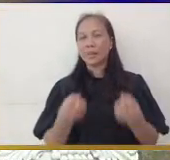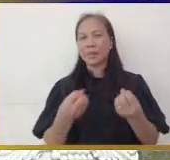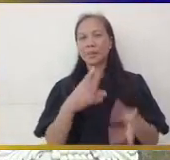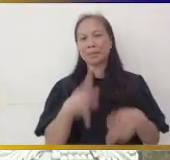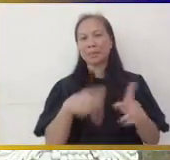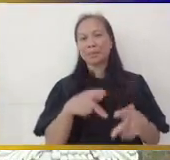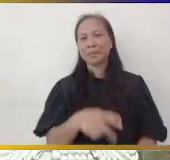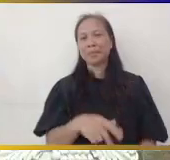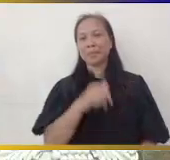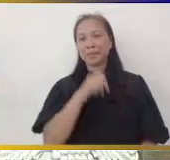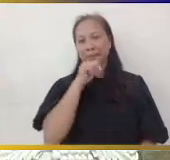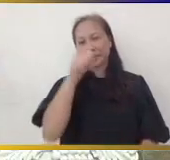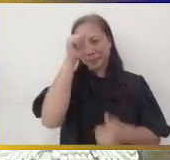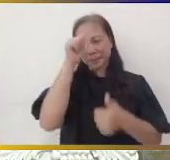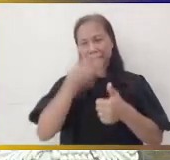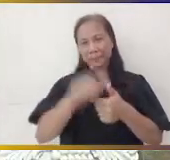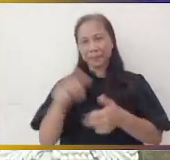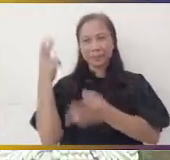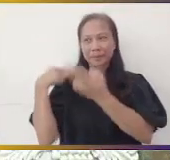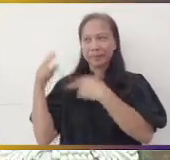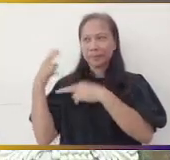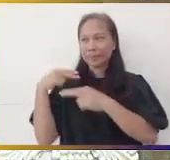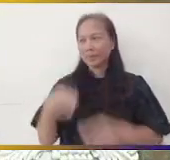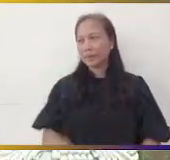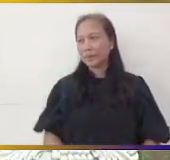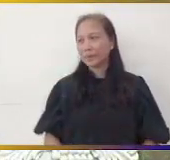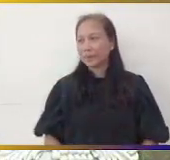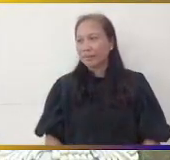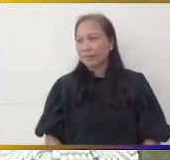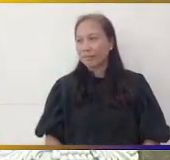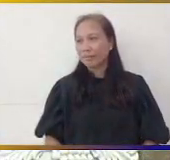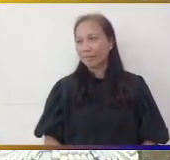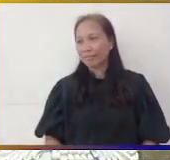Pilipinas Puro kasi kayo tiktok wala ng history